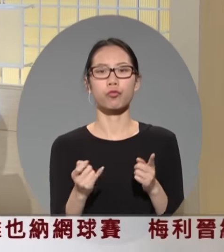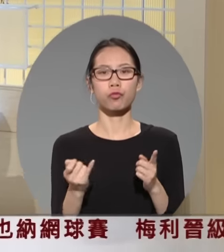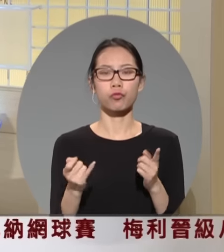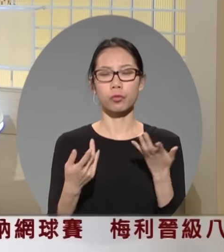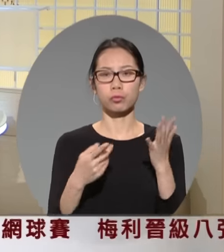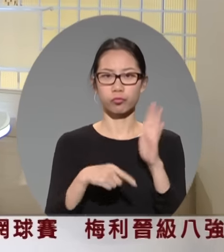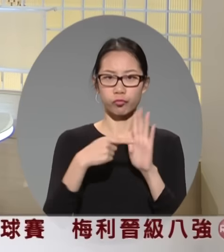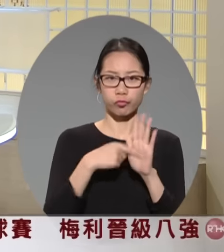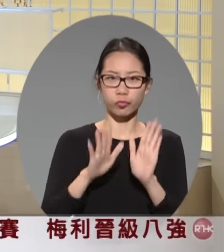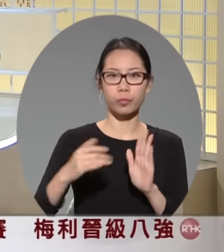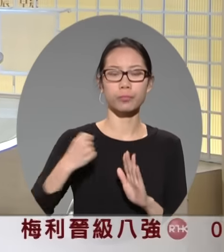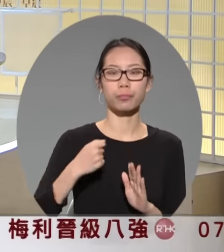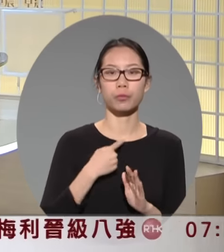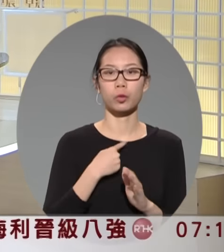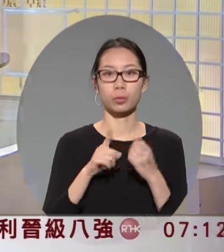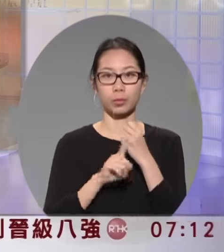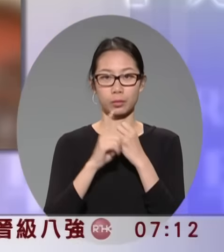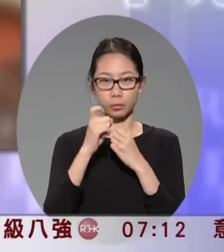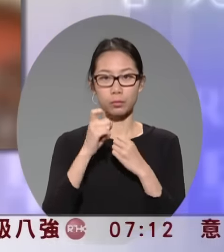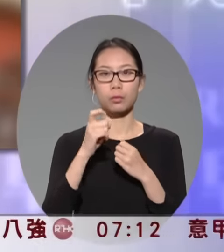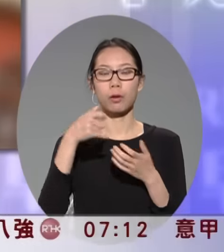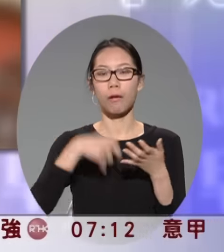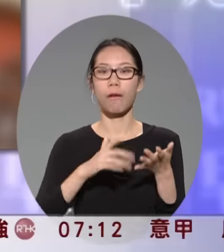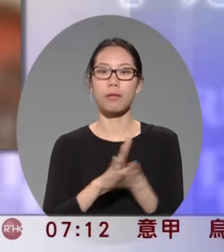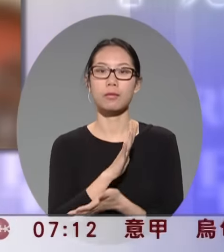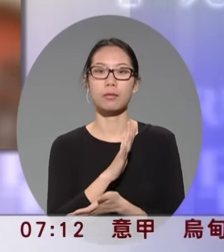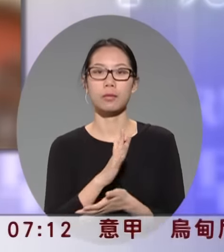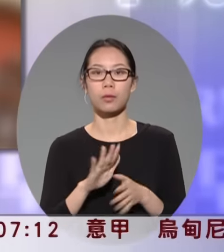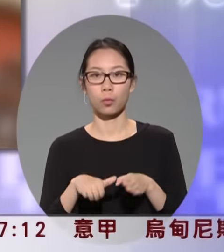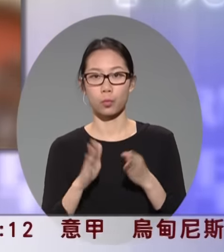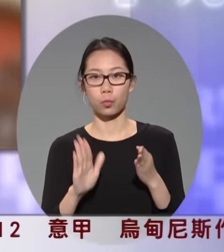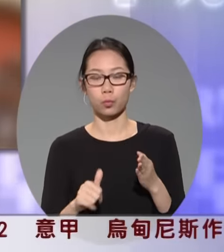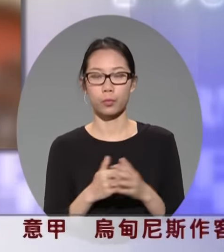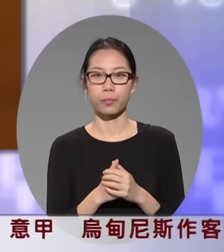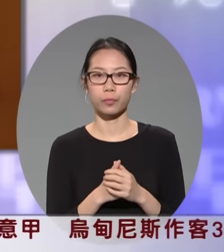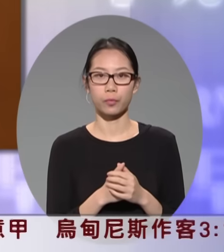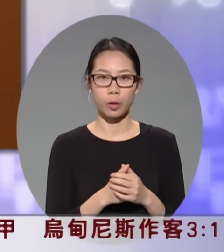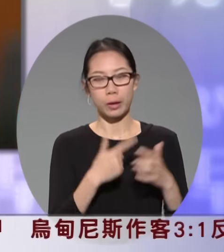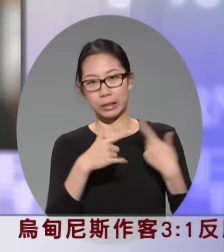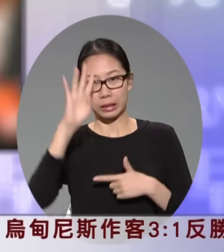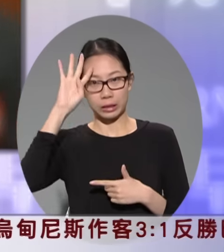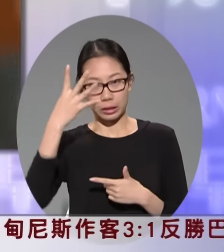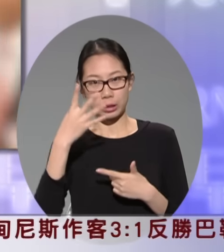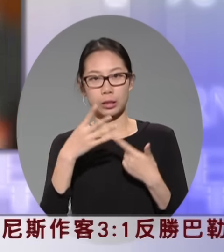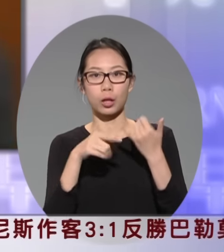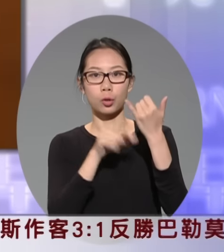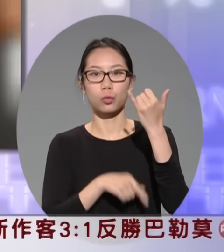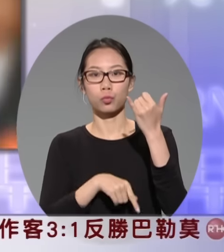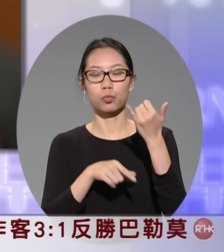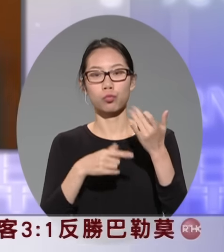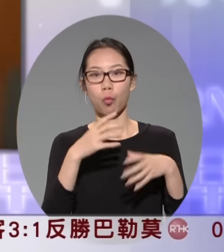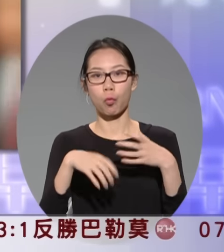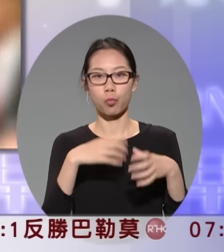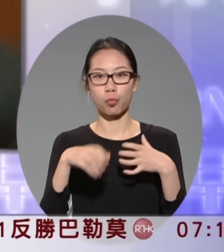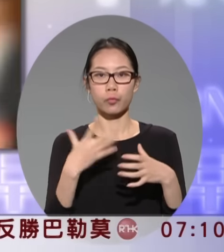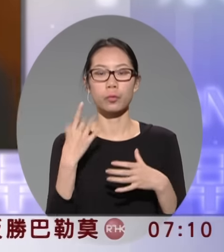在明年下半年舉行。 一連四日的第十八屆六中全會閉幕，300多名出席